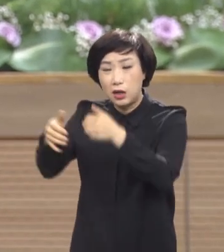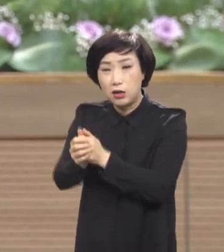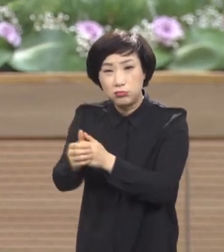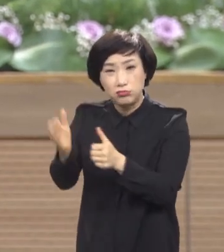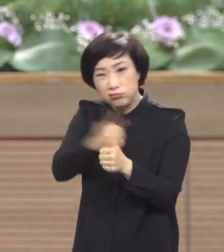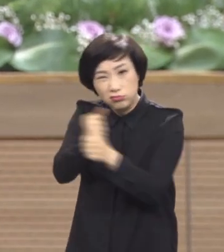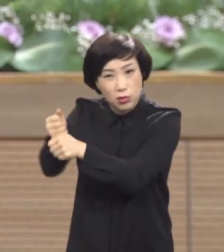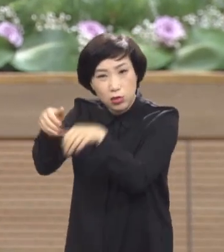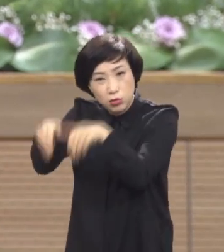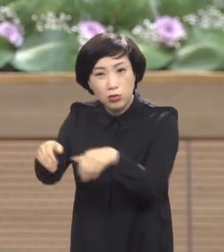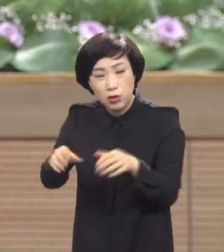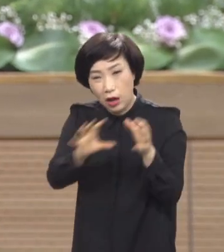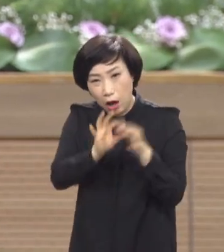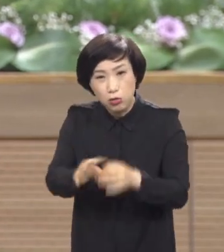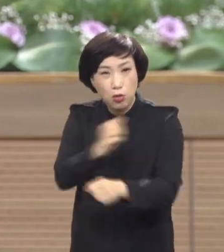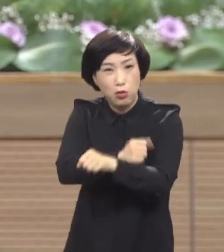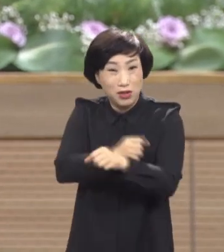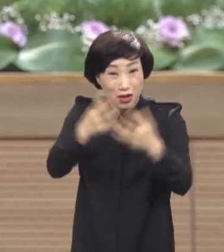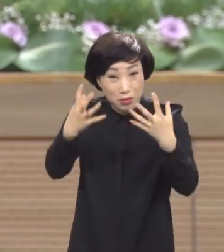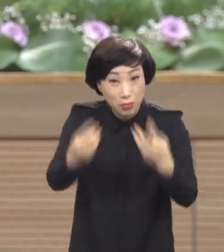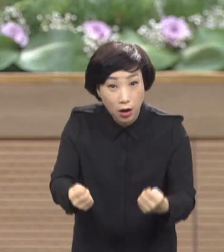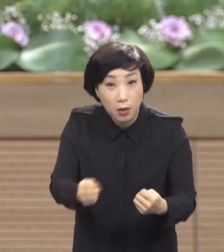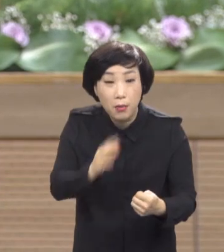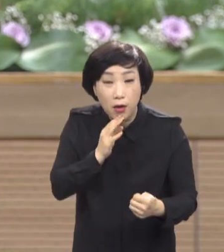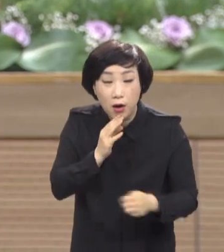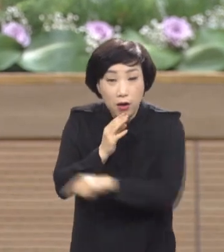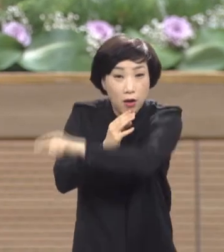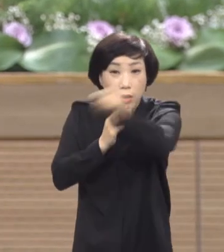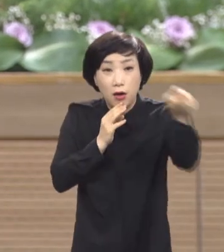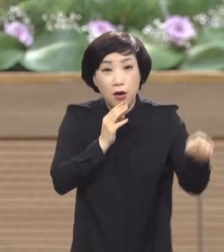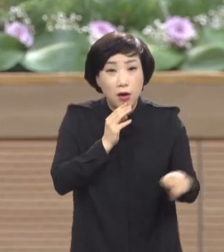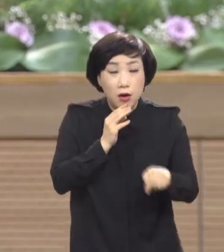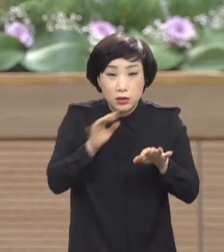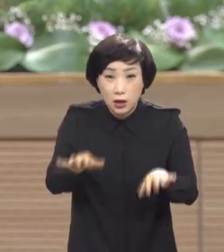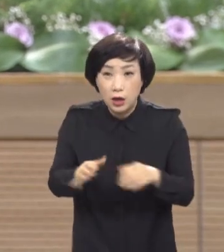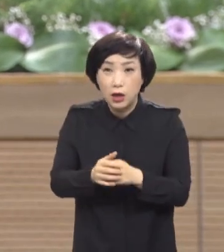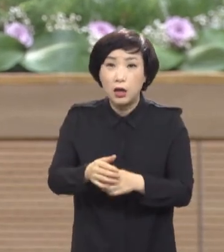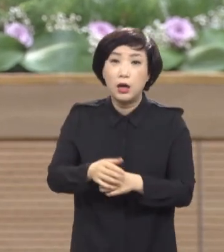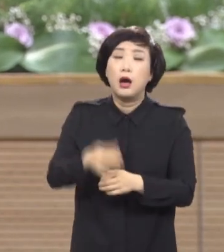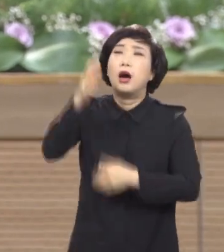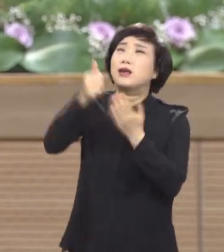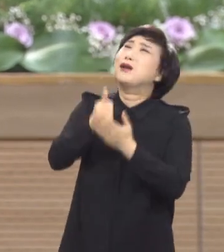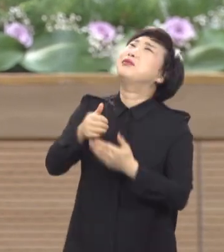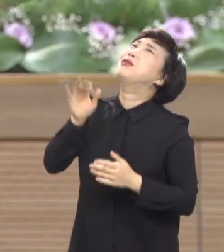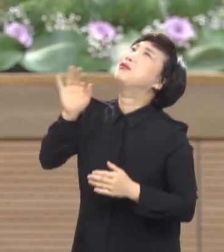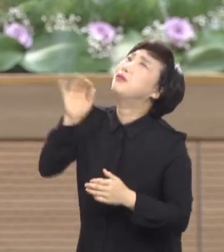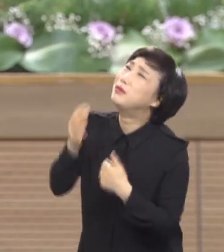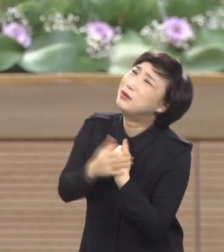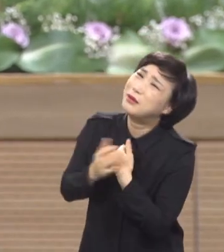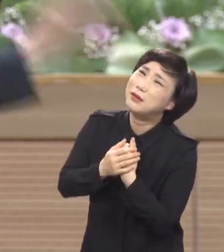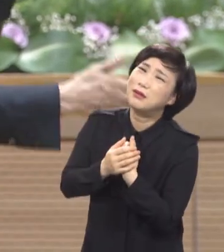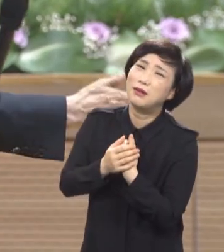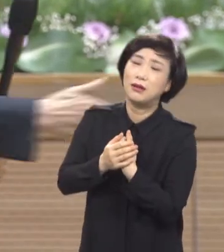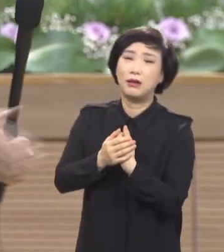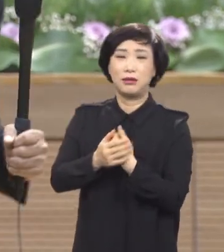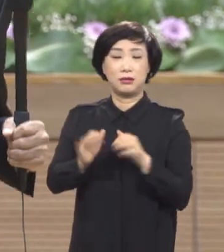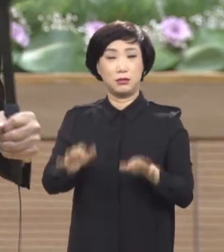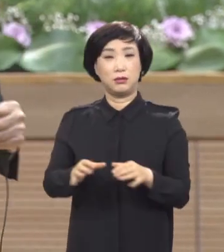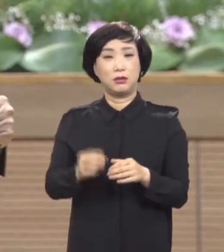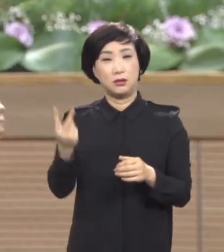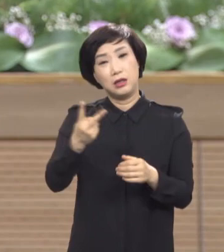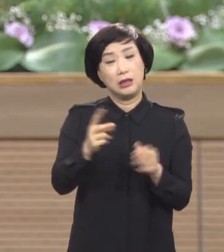죽을 고생하다가 그들이 하나님을 다시 찾게 될 때면 다시 끌어내요